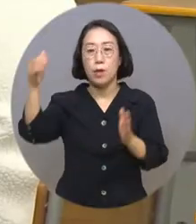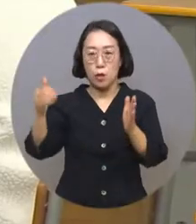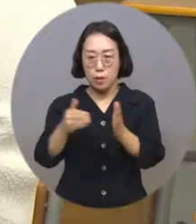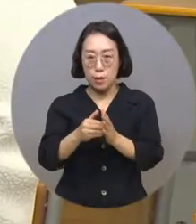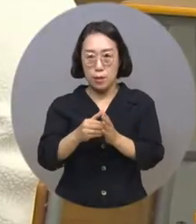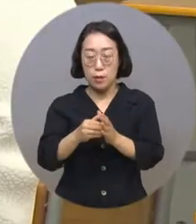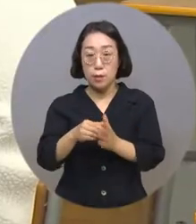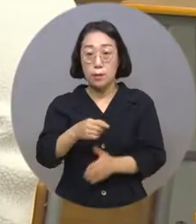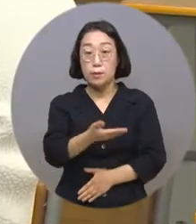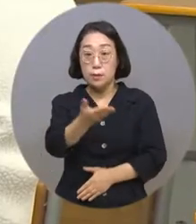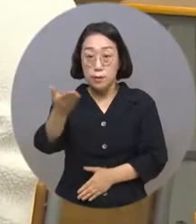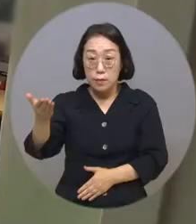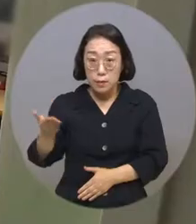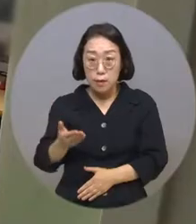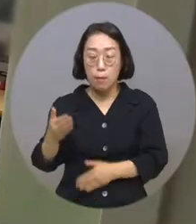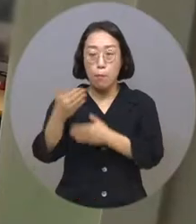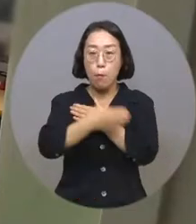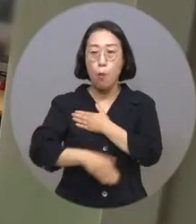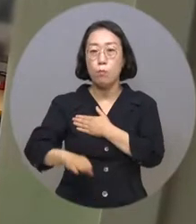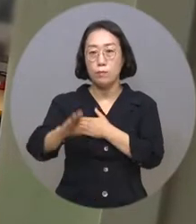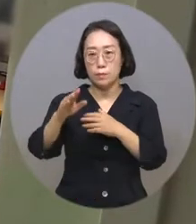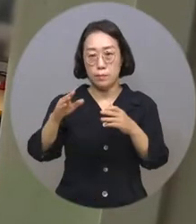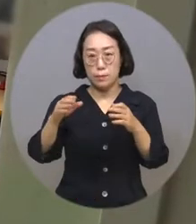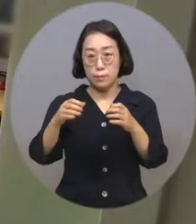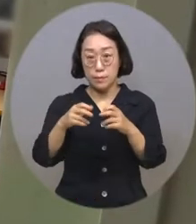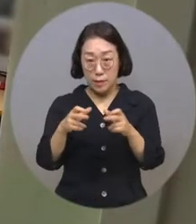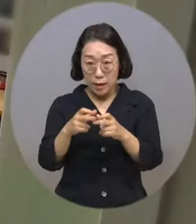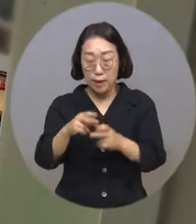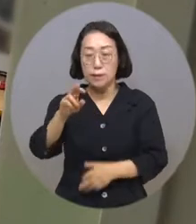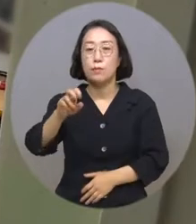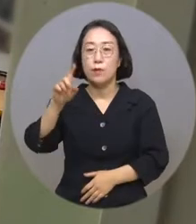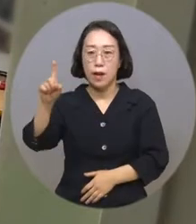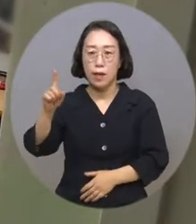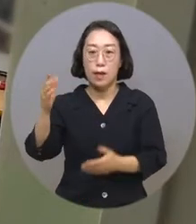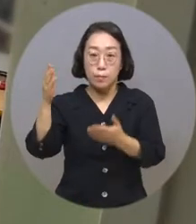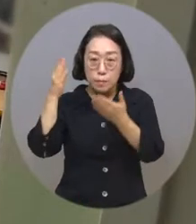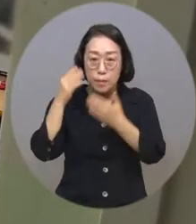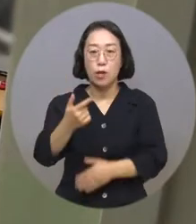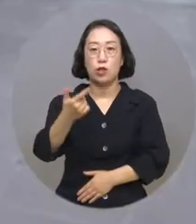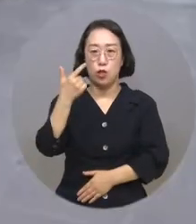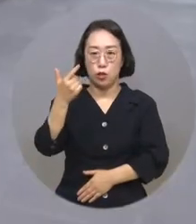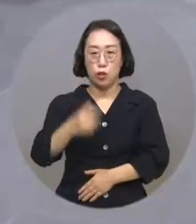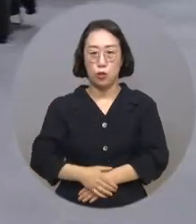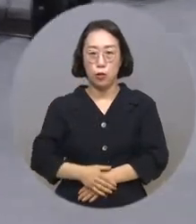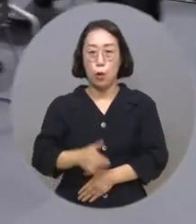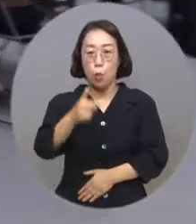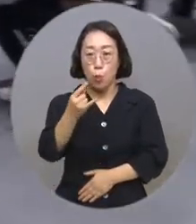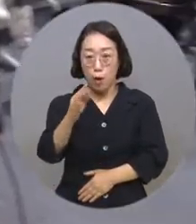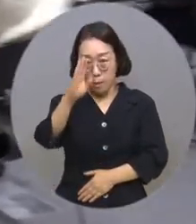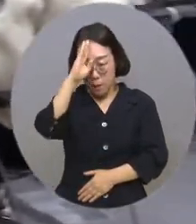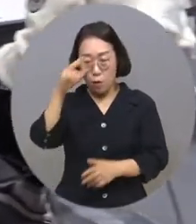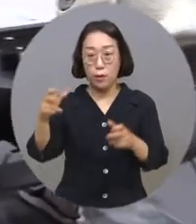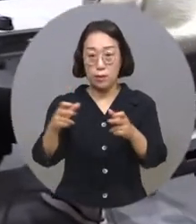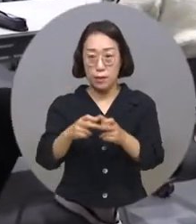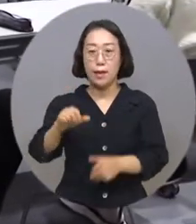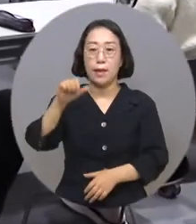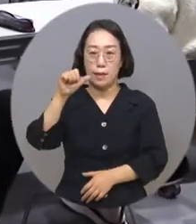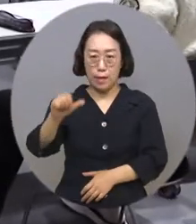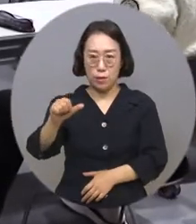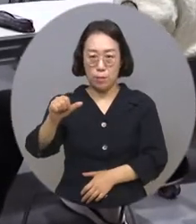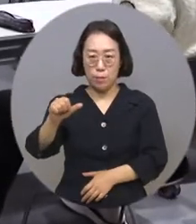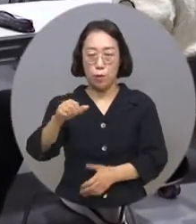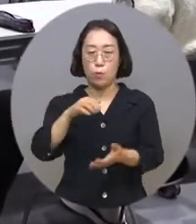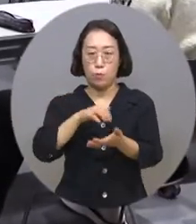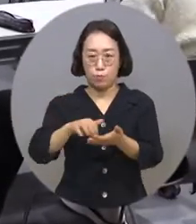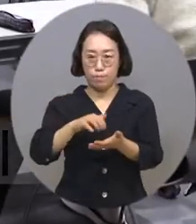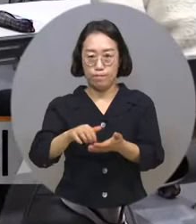최종 합격자는 지체장애인이 21명으로 가장 많았고 청각장애인 6명, 뇌병변장애인 5명 순으로